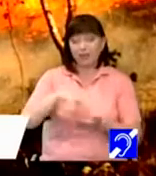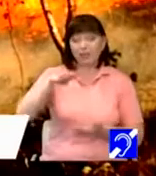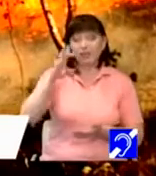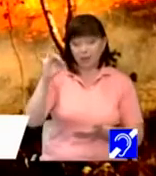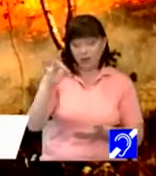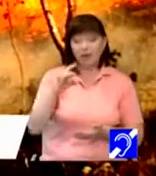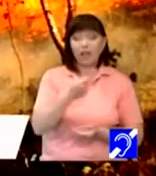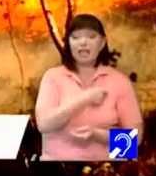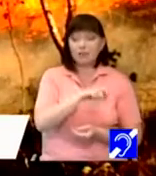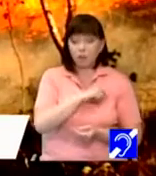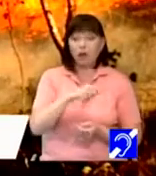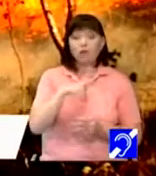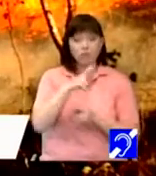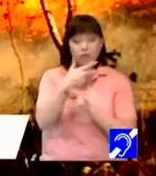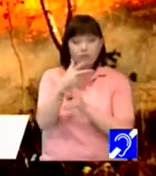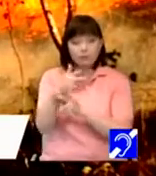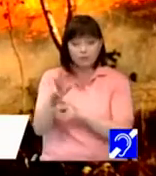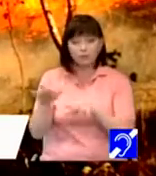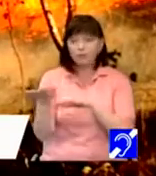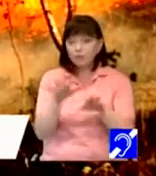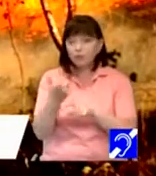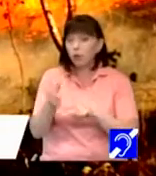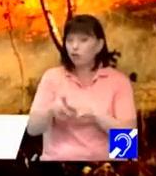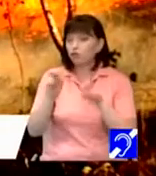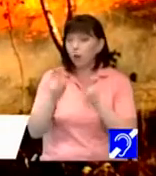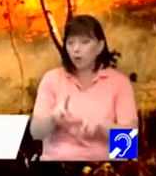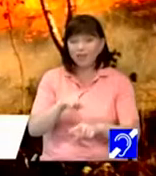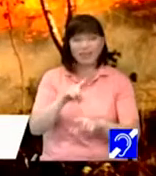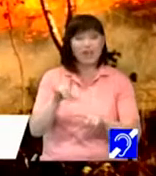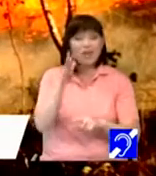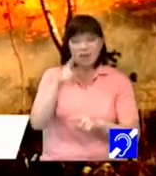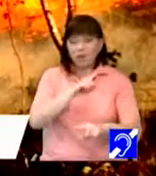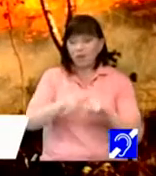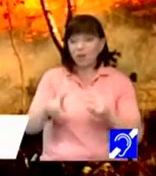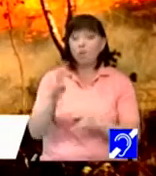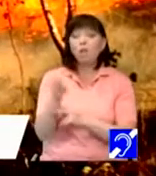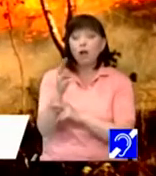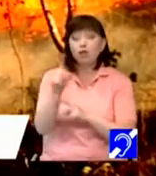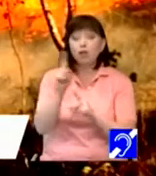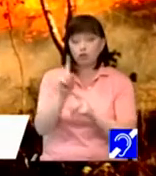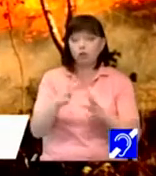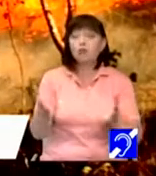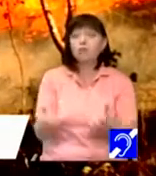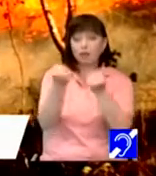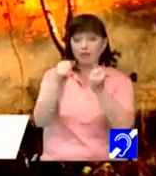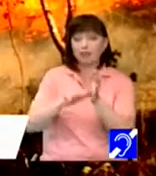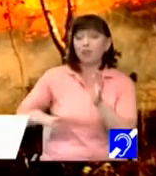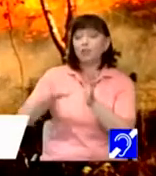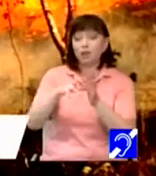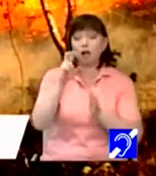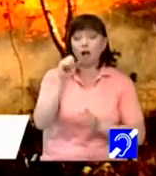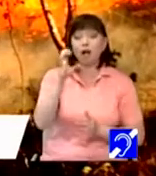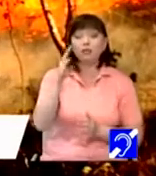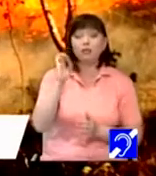Spania, Oana Dobrescu, a filmat o operațiune riscantă și contra cronometru a pompierilor pentru a salva o localitate din provincia